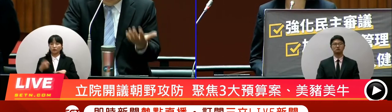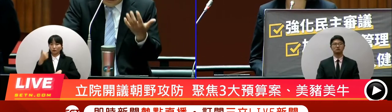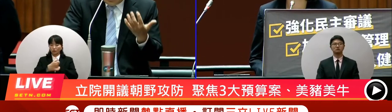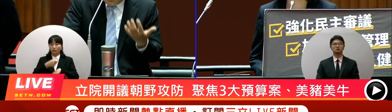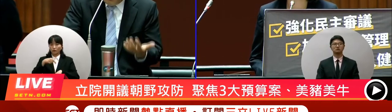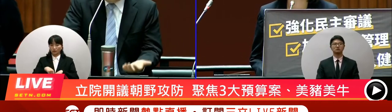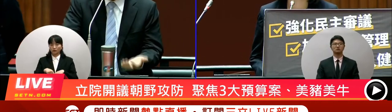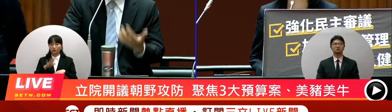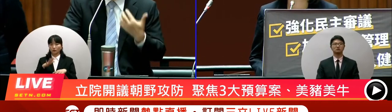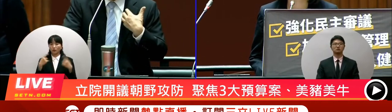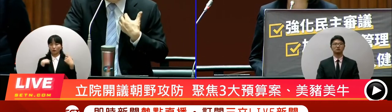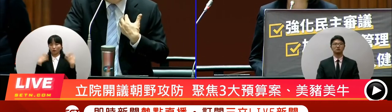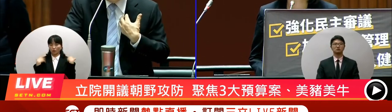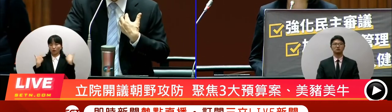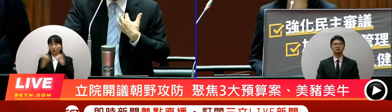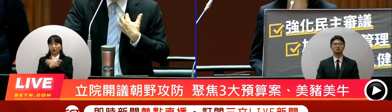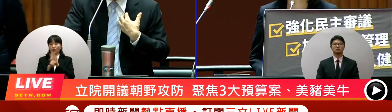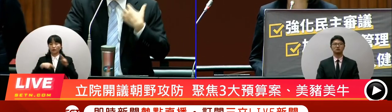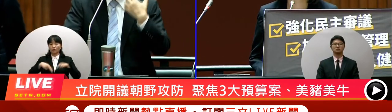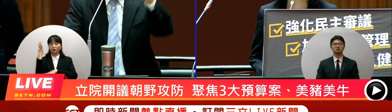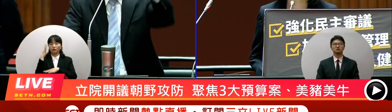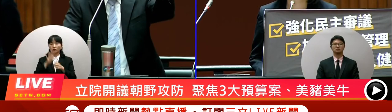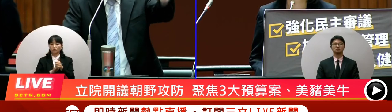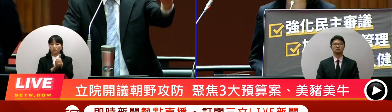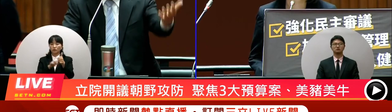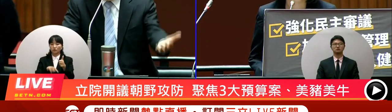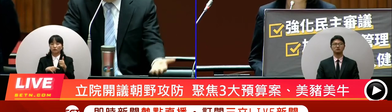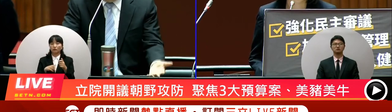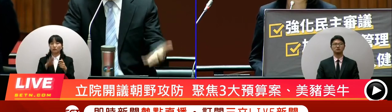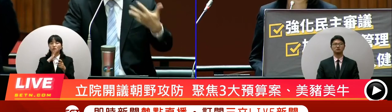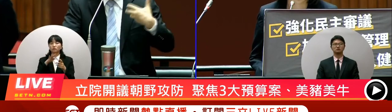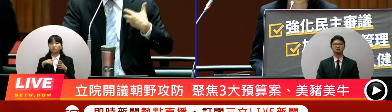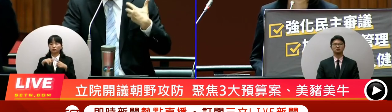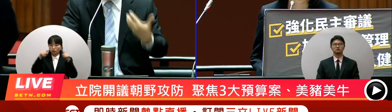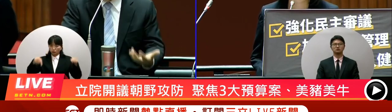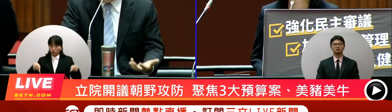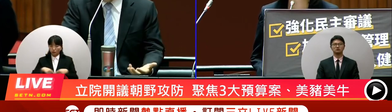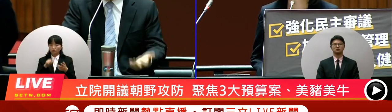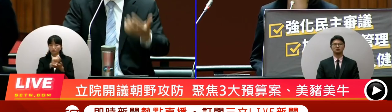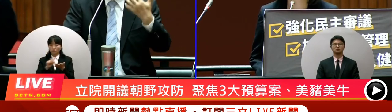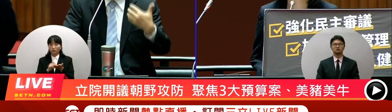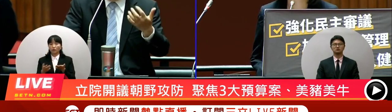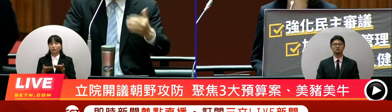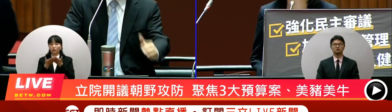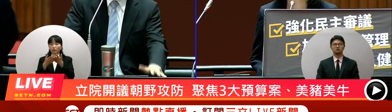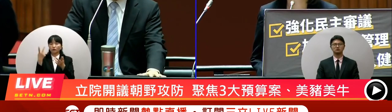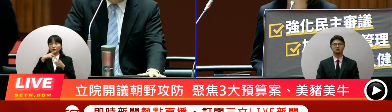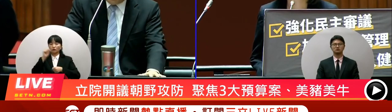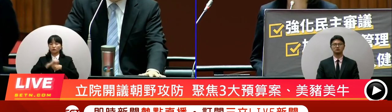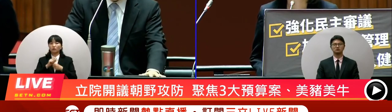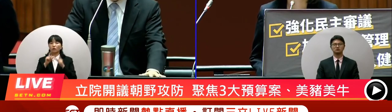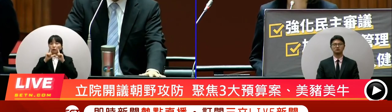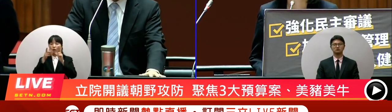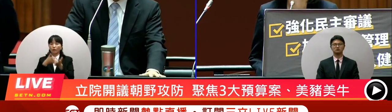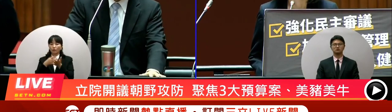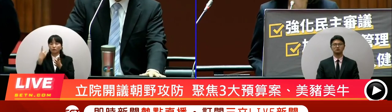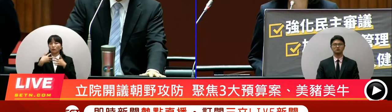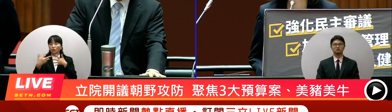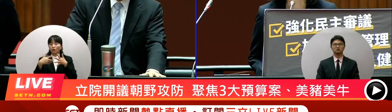子，由我来代表行政院啊，竟被书面并做完整报告，且被执行，原因就在这